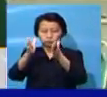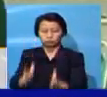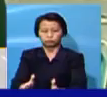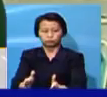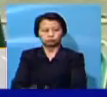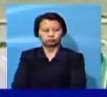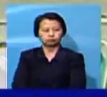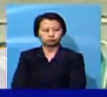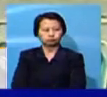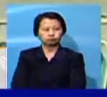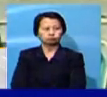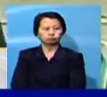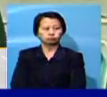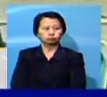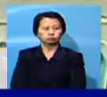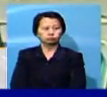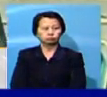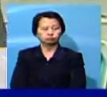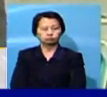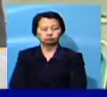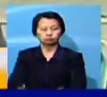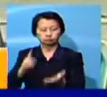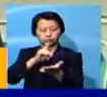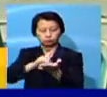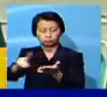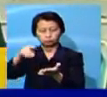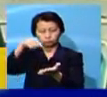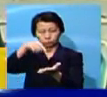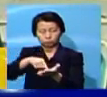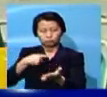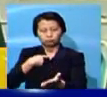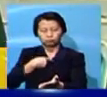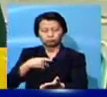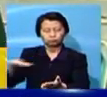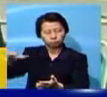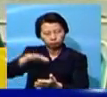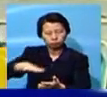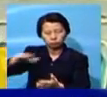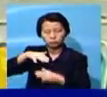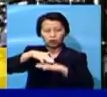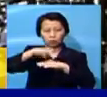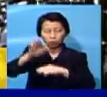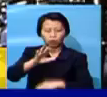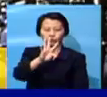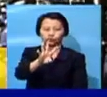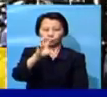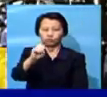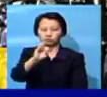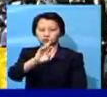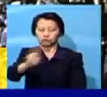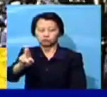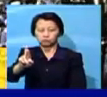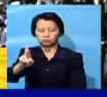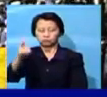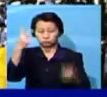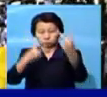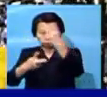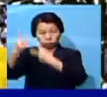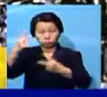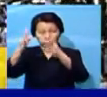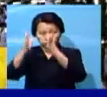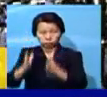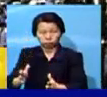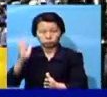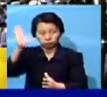Orang by the we end we estimate that more than 400000 trade visitors